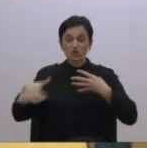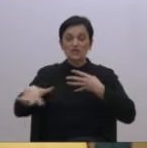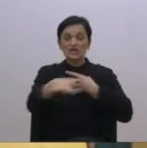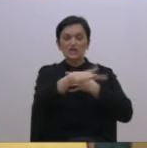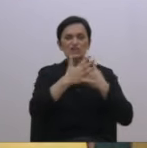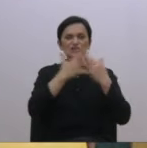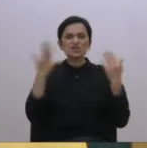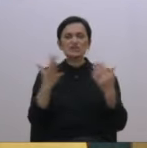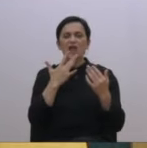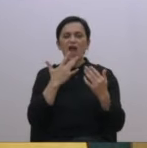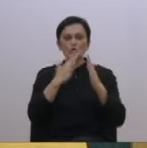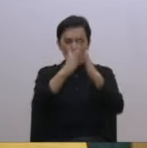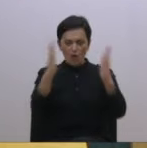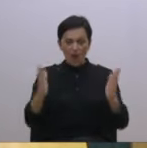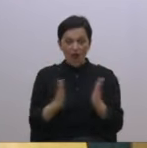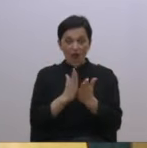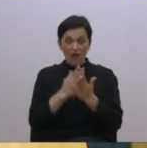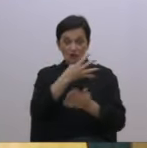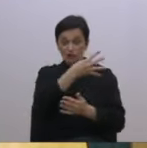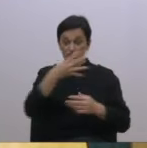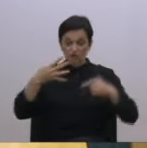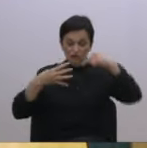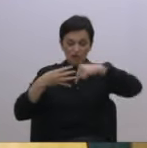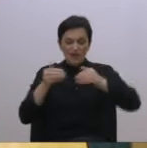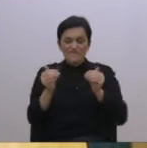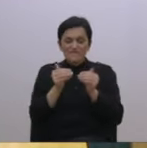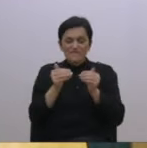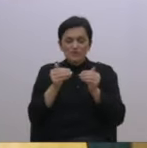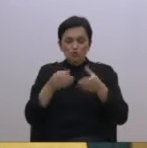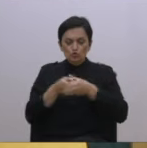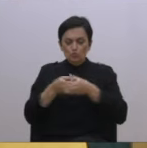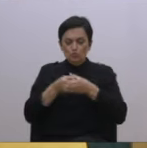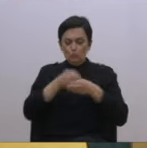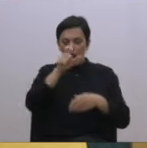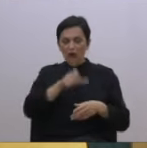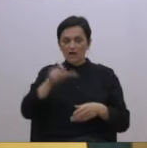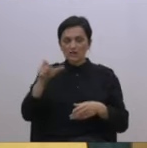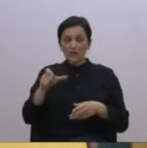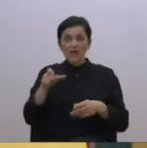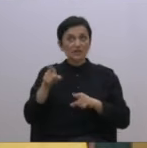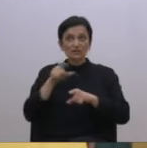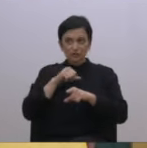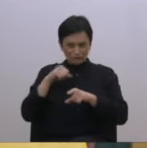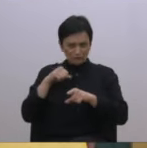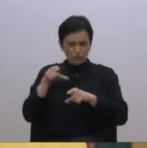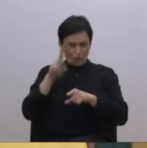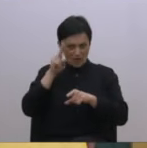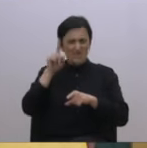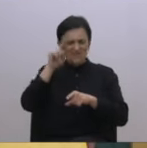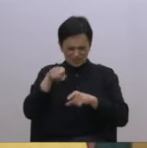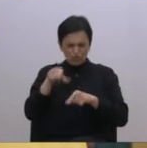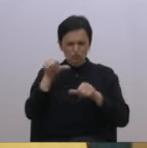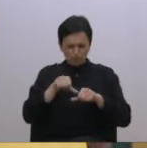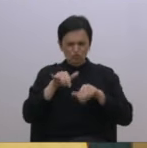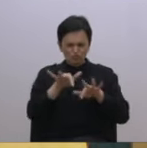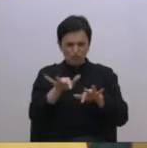დიდი ეროვნული ერთიანობა. ამ შენობის შიგნით კი არის ვიწრო ჯგუფი ადამიანების, რომლებმაც განათვითონ არ იციან, რომ ცუდ საქმეს აკეთებენ.